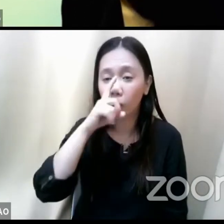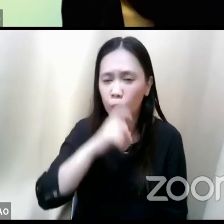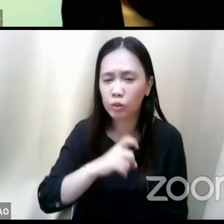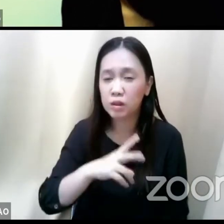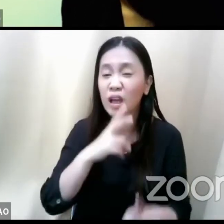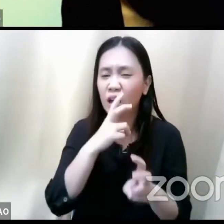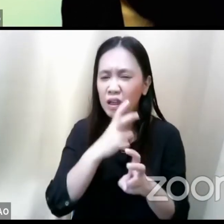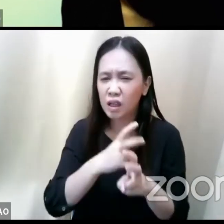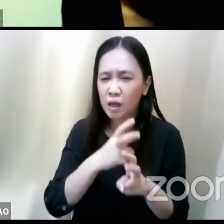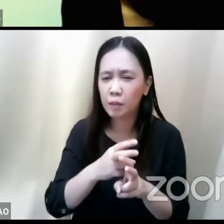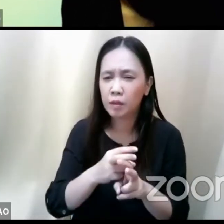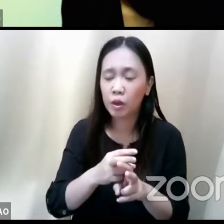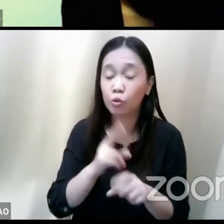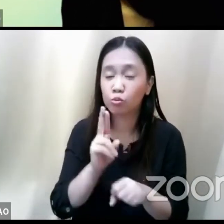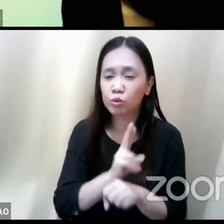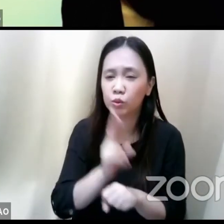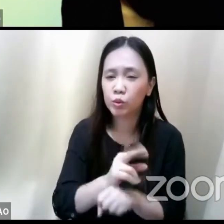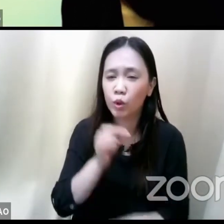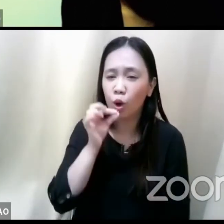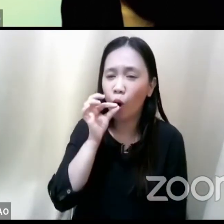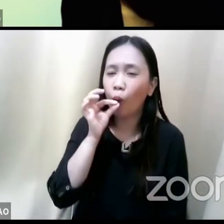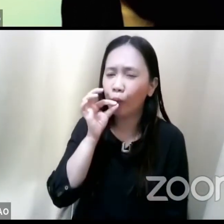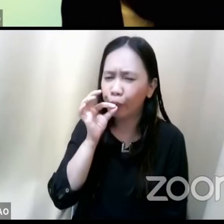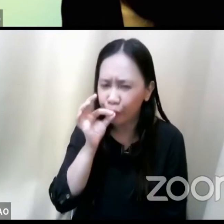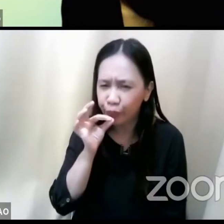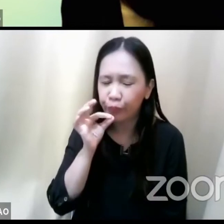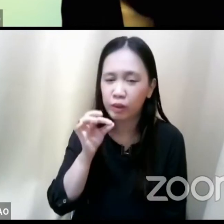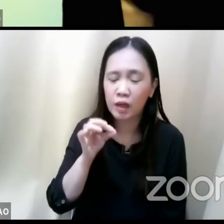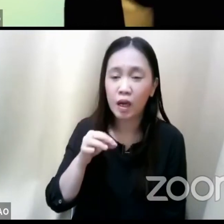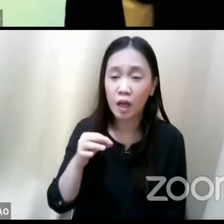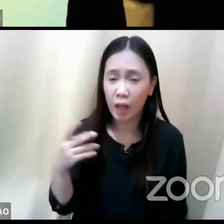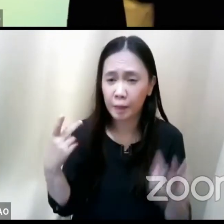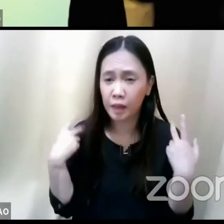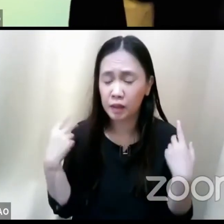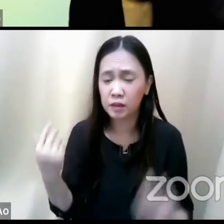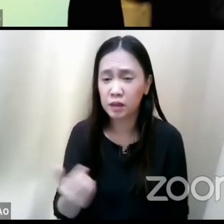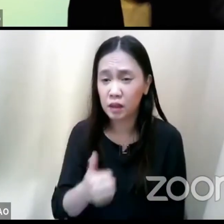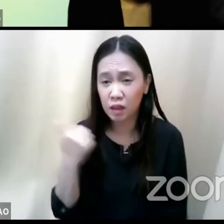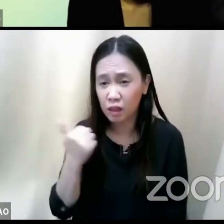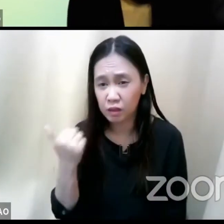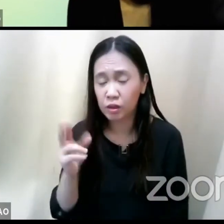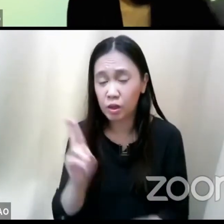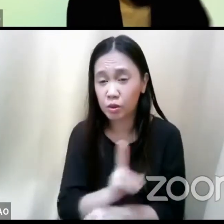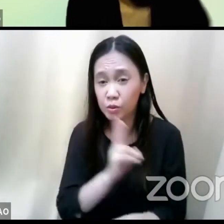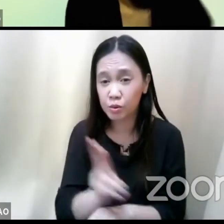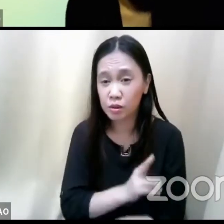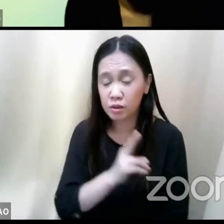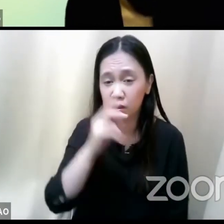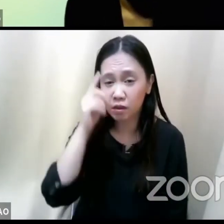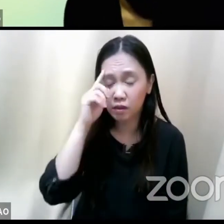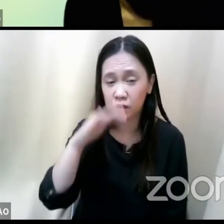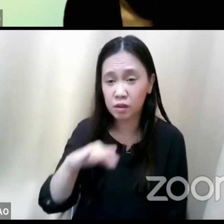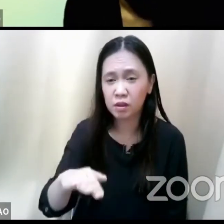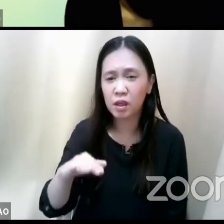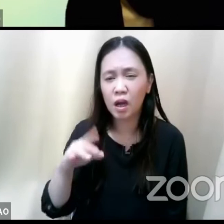ng pito. Meron po bang pampalit sa pito para sa kanyang anak? Okay. Ano ba